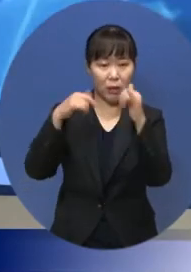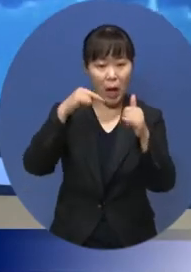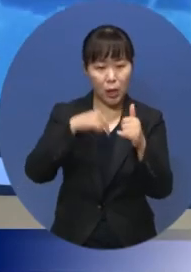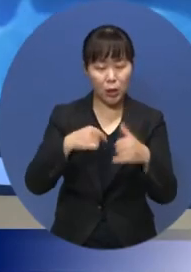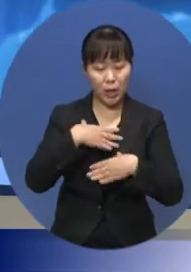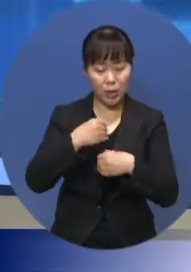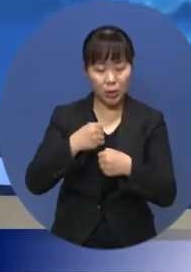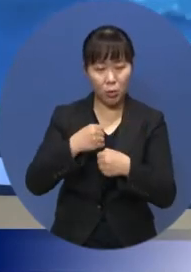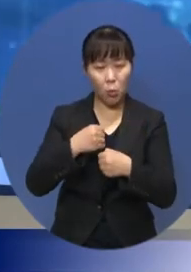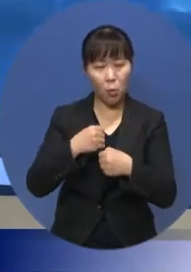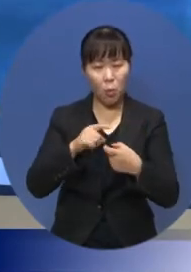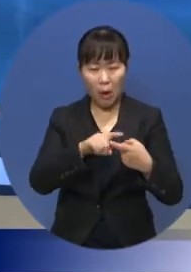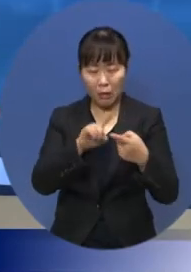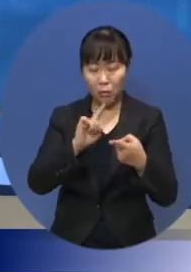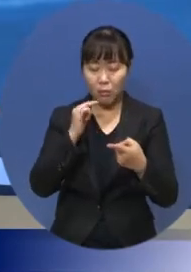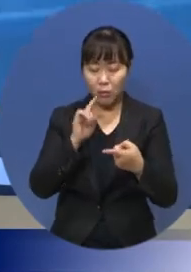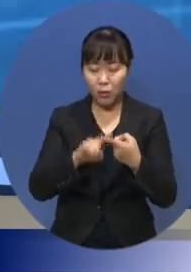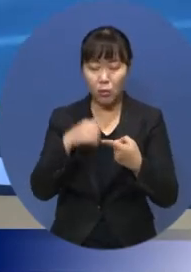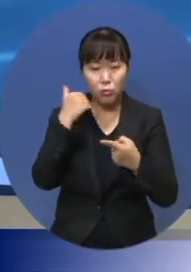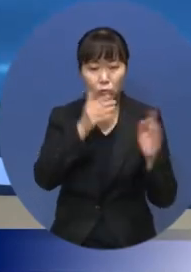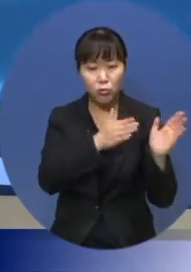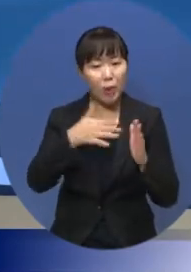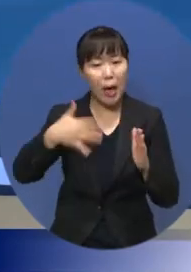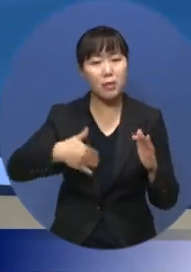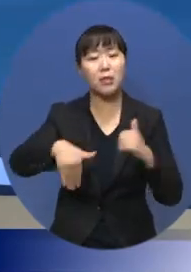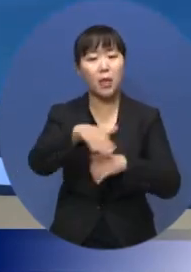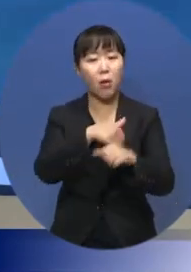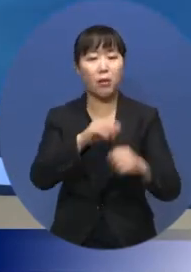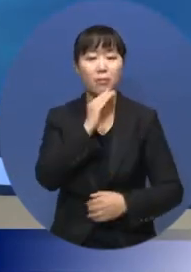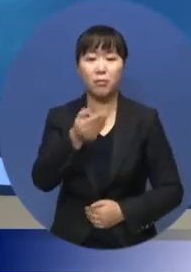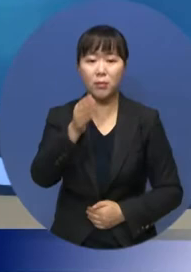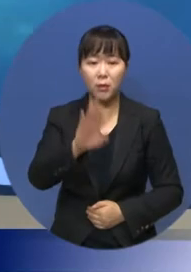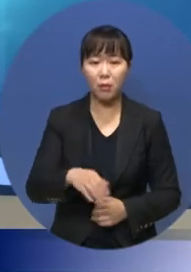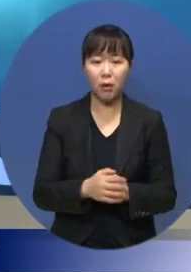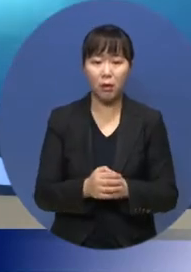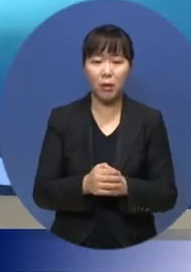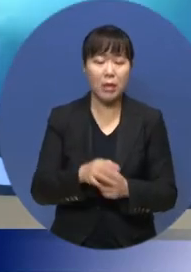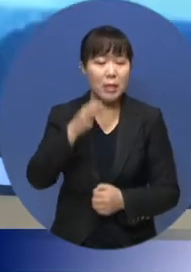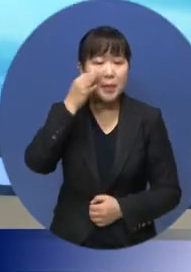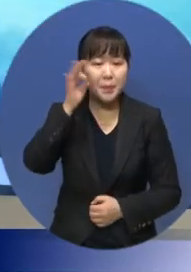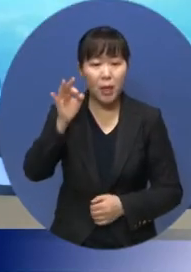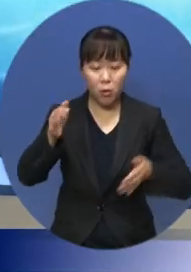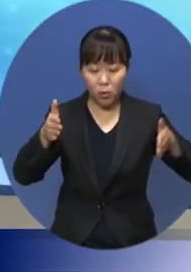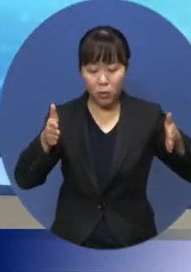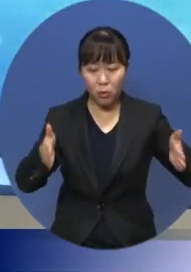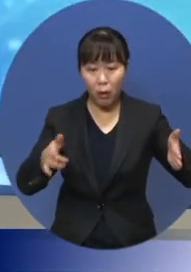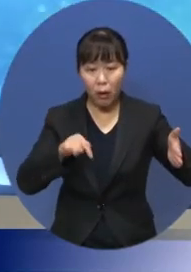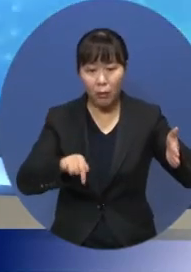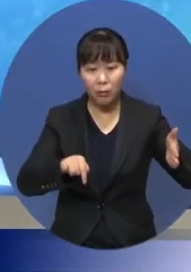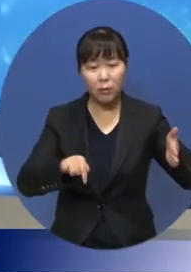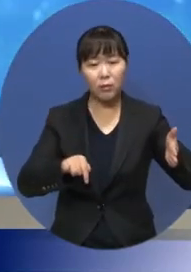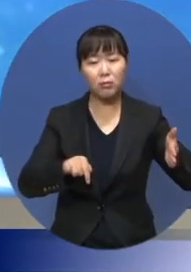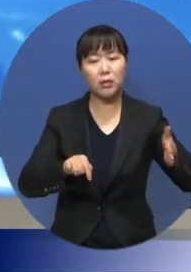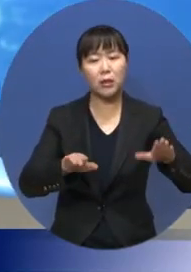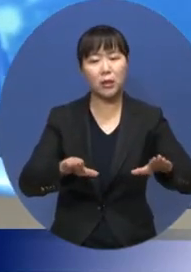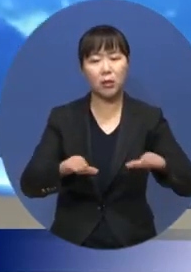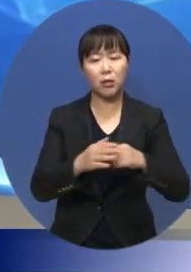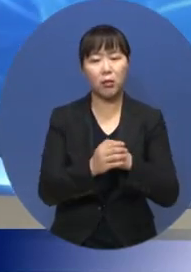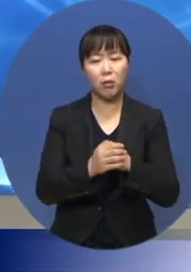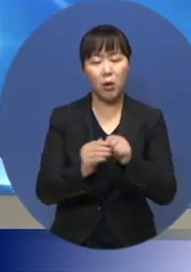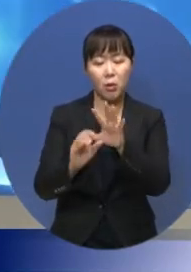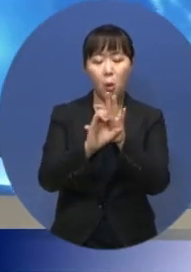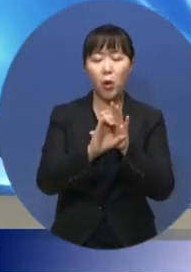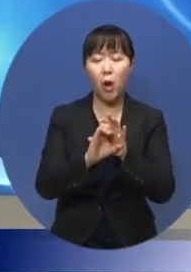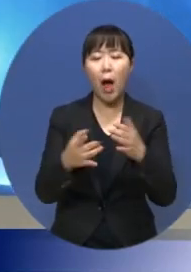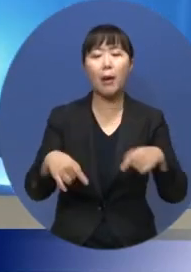대해 누구도 준비가 되지 않은 상황이었지만 이미 10개월이라는 시간이 지난 만큼 이제는